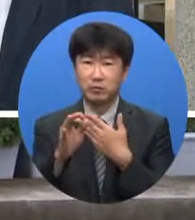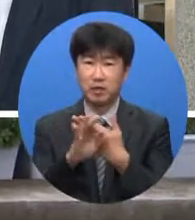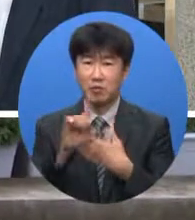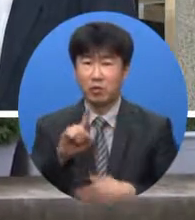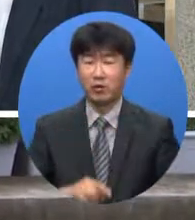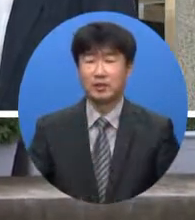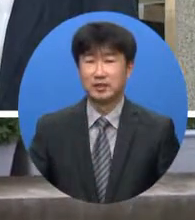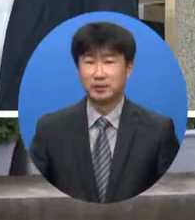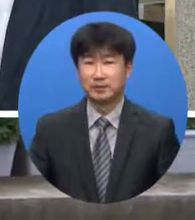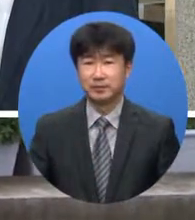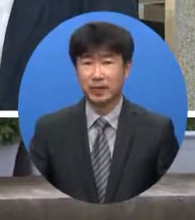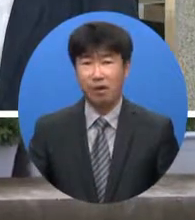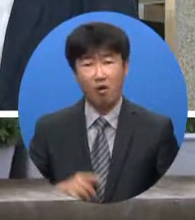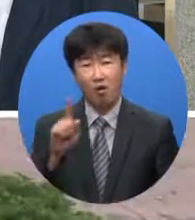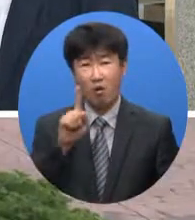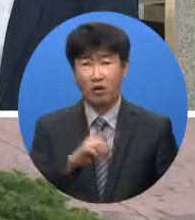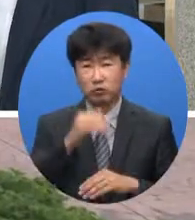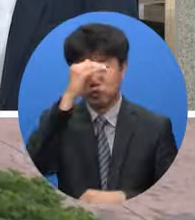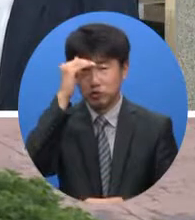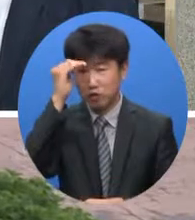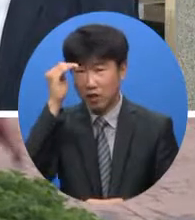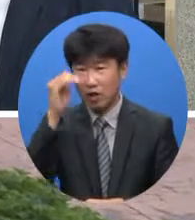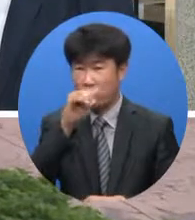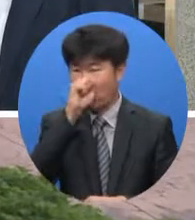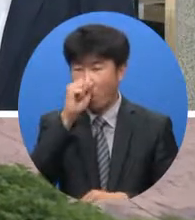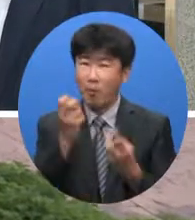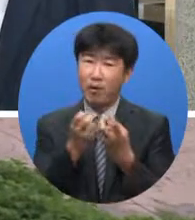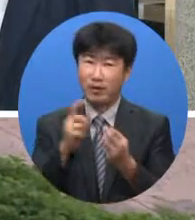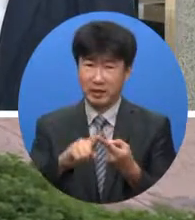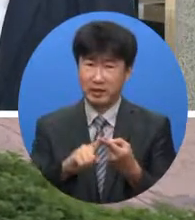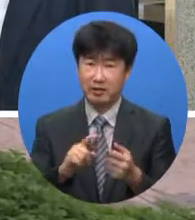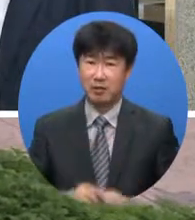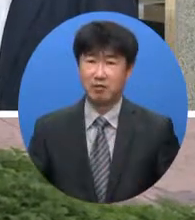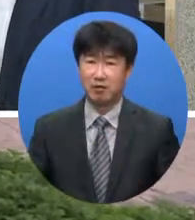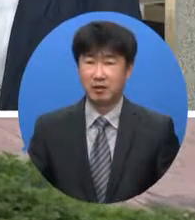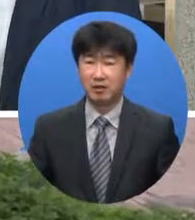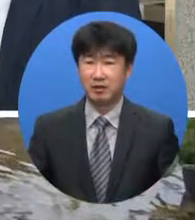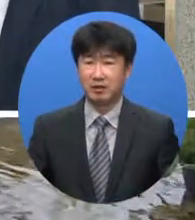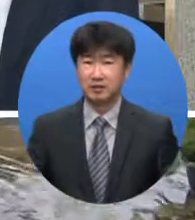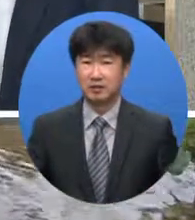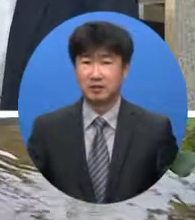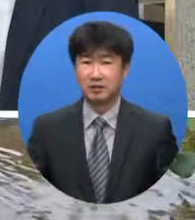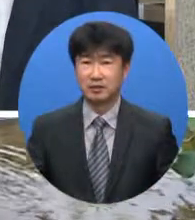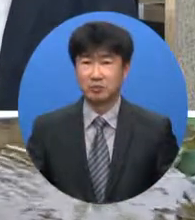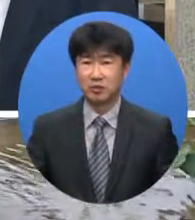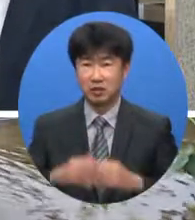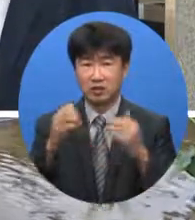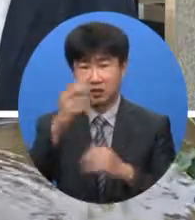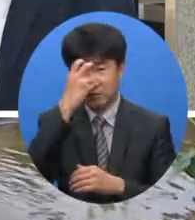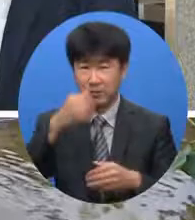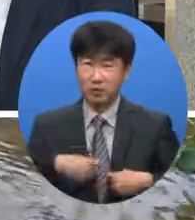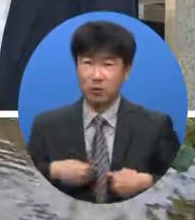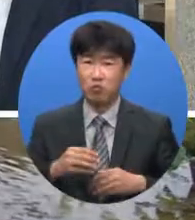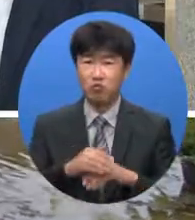손님들이 오시면 어떤 식으로 관람을 하면 좋을지 이런 어떤 그 부분도 또 점검을